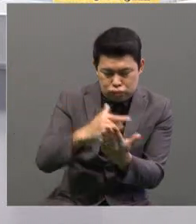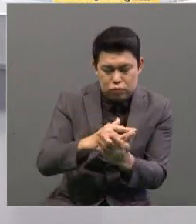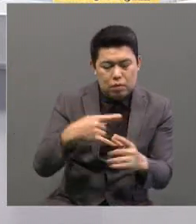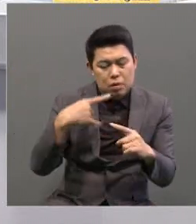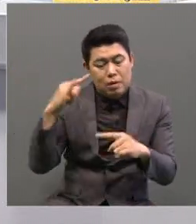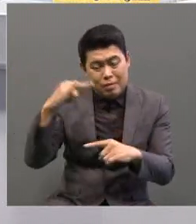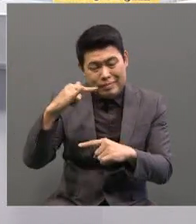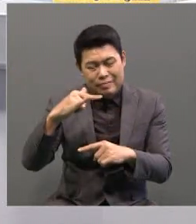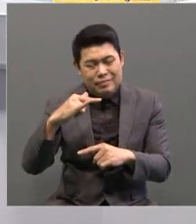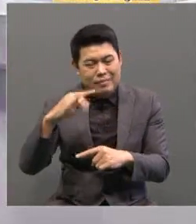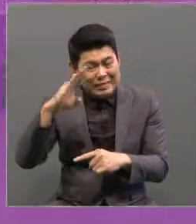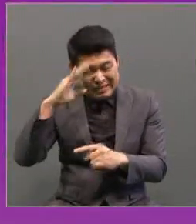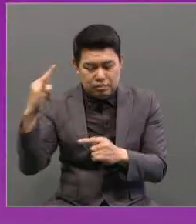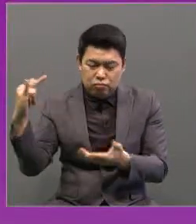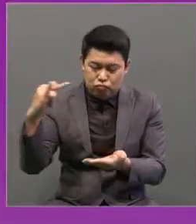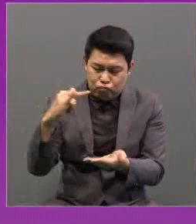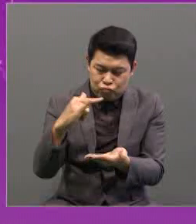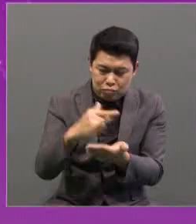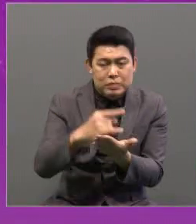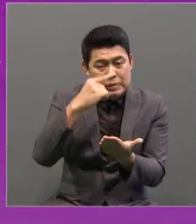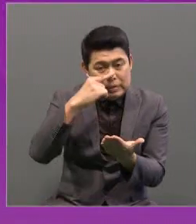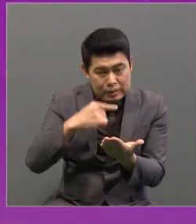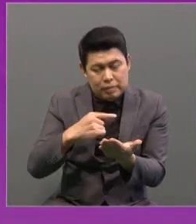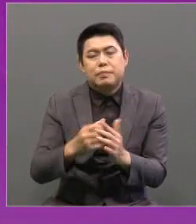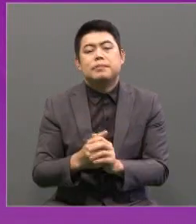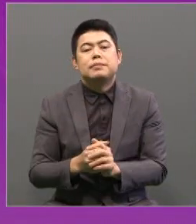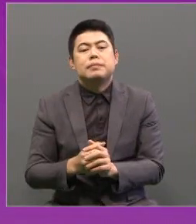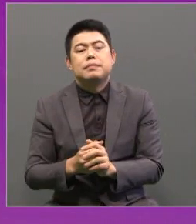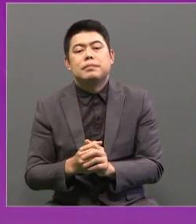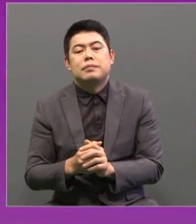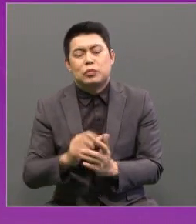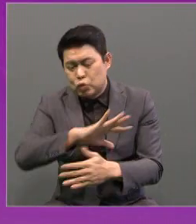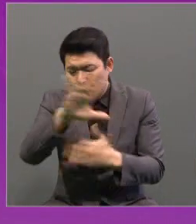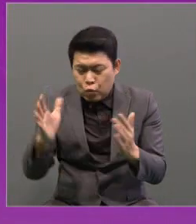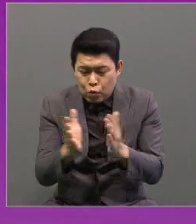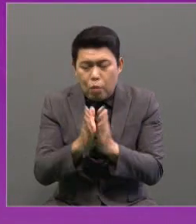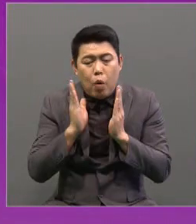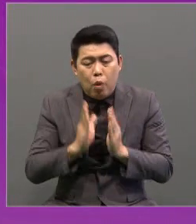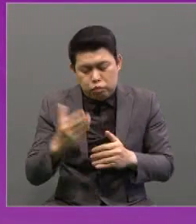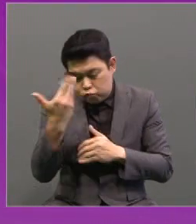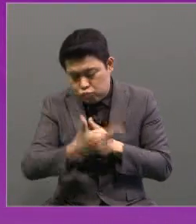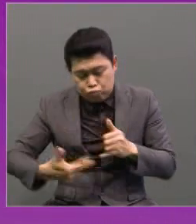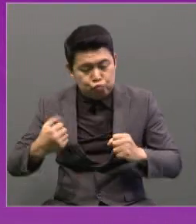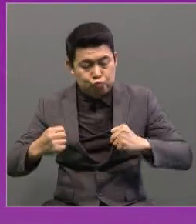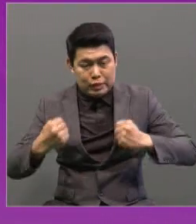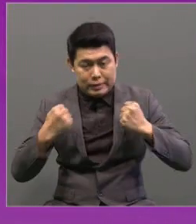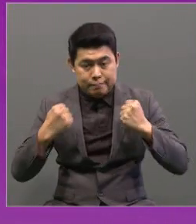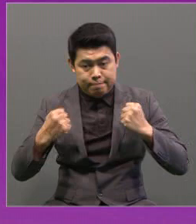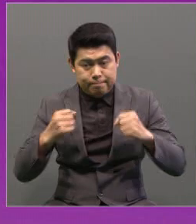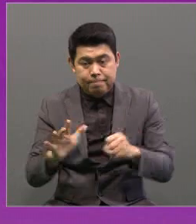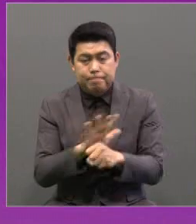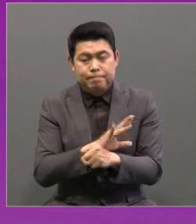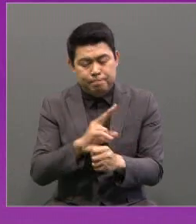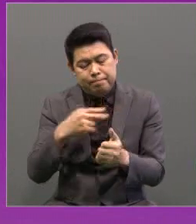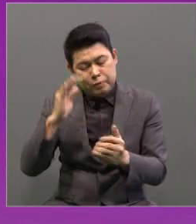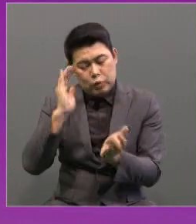C-130จากกองทัพอากาศนะครับเดินทางกลับมาถึงประเทศไทยแล้วภาพรวมตอนนี้ทุกคนมีสุขภาพแข็งแรงสมบูรณ์นะครับอยู่ใน